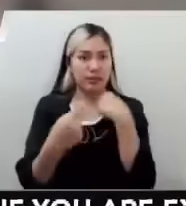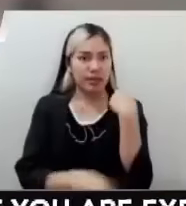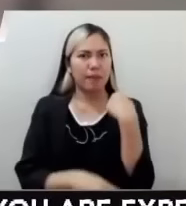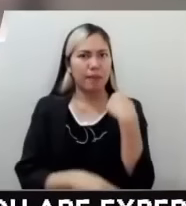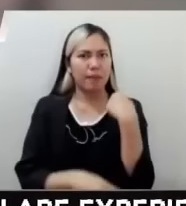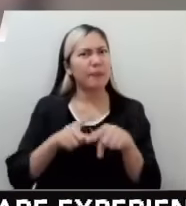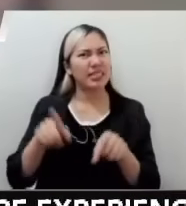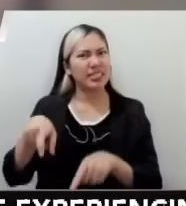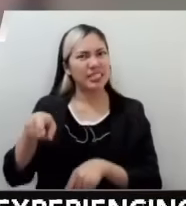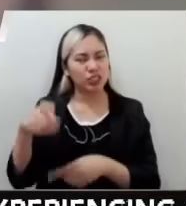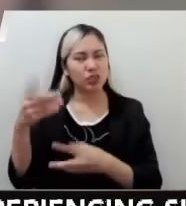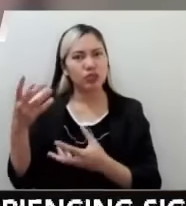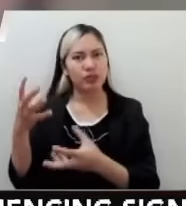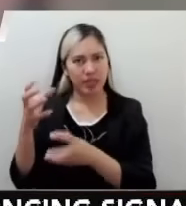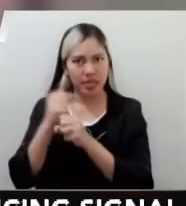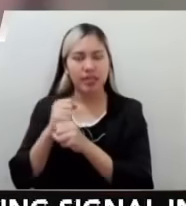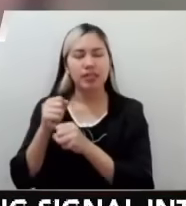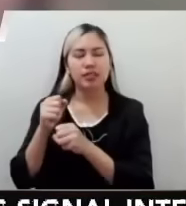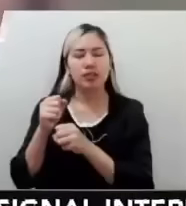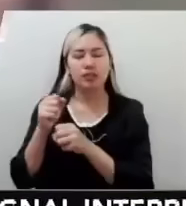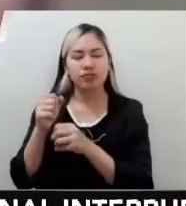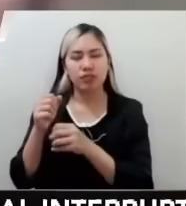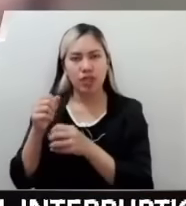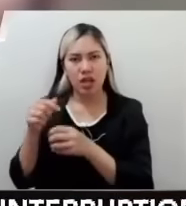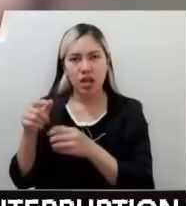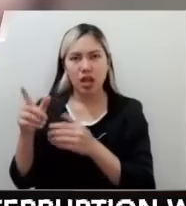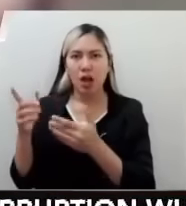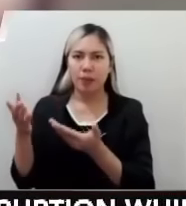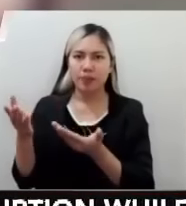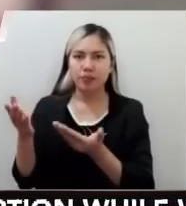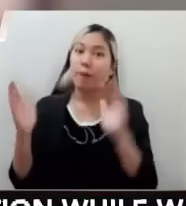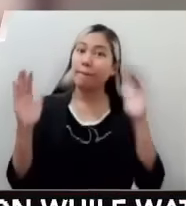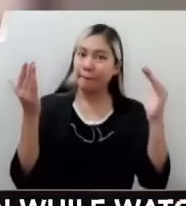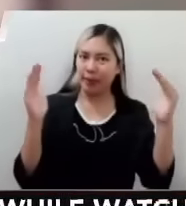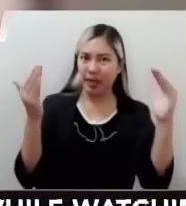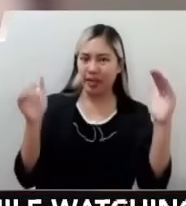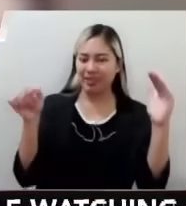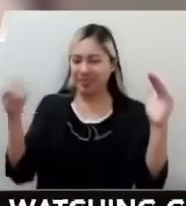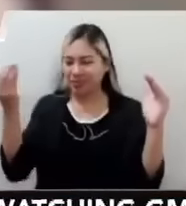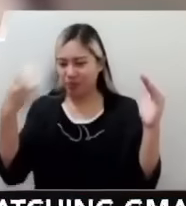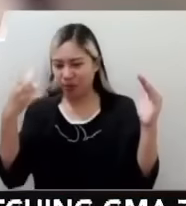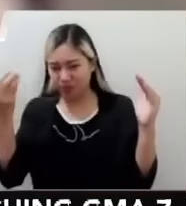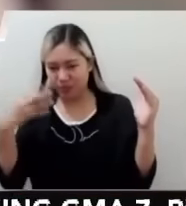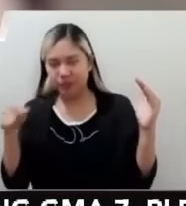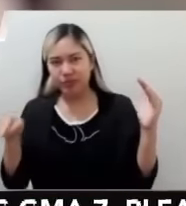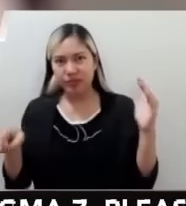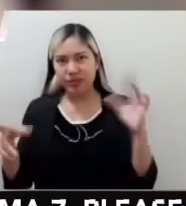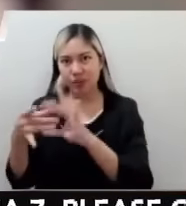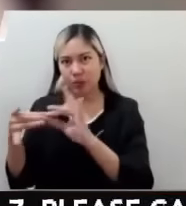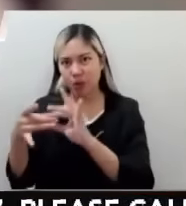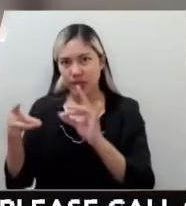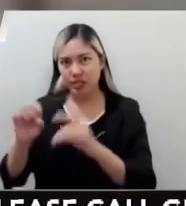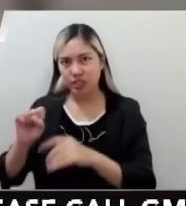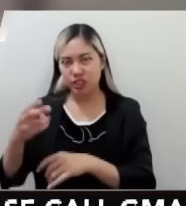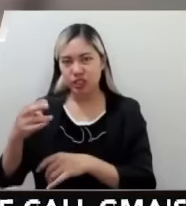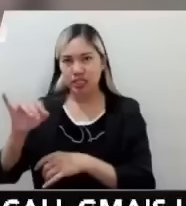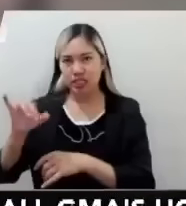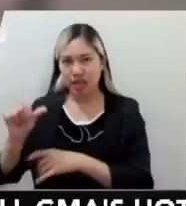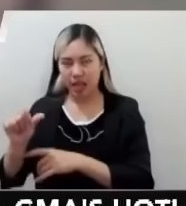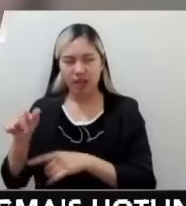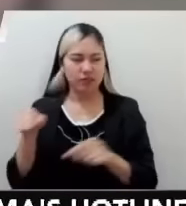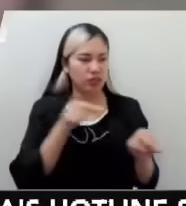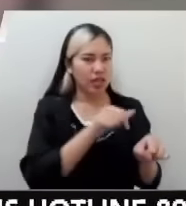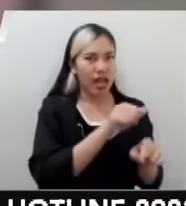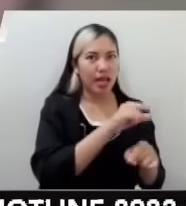kay Alice Guo. Kung Zambales po, medyo malayo-layo yata ang backdoor sa Zambales. So talagang yung information